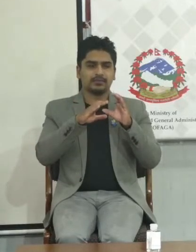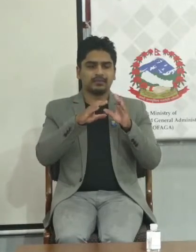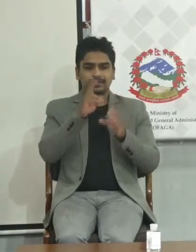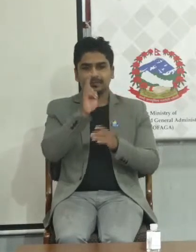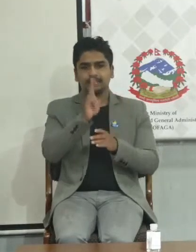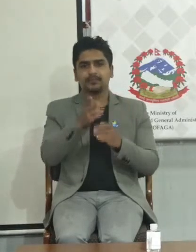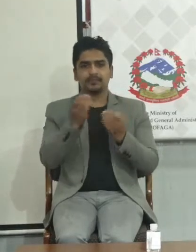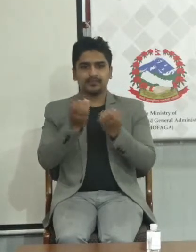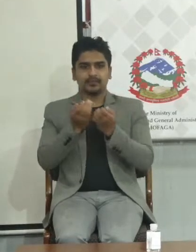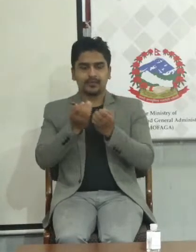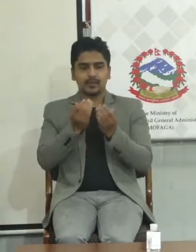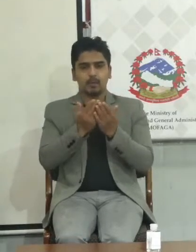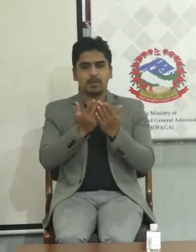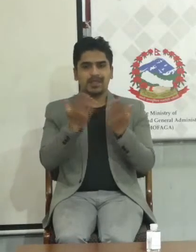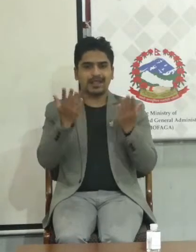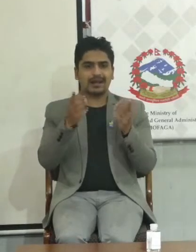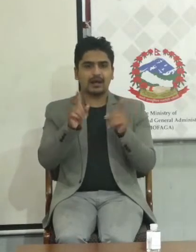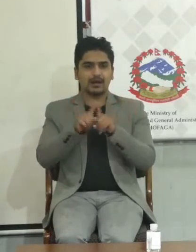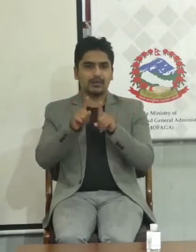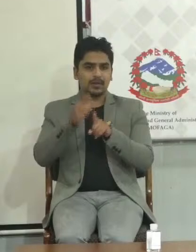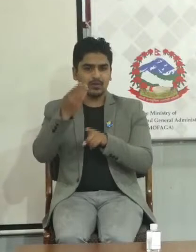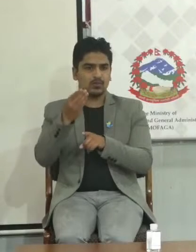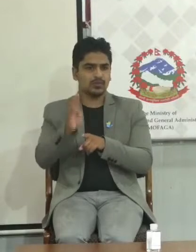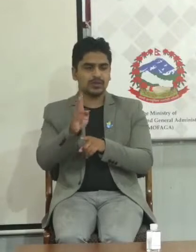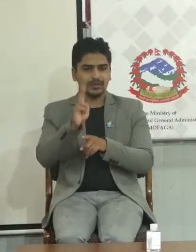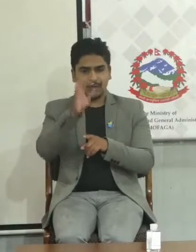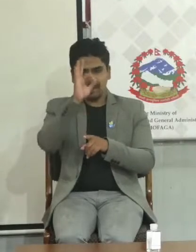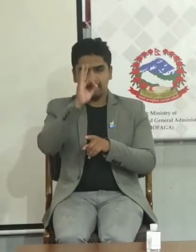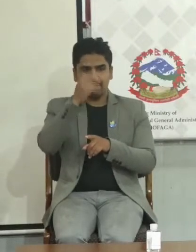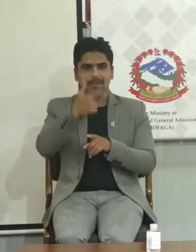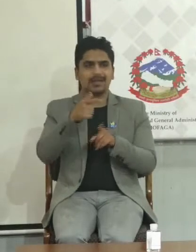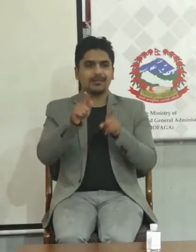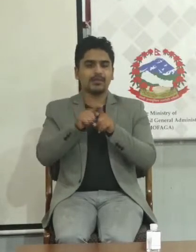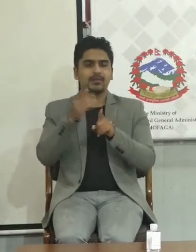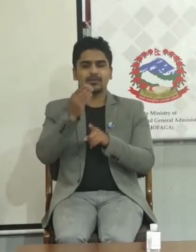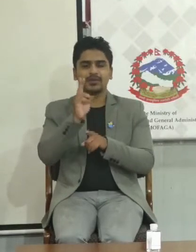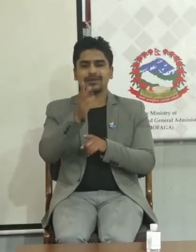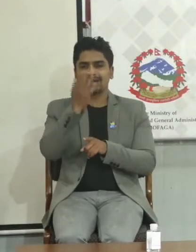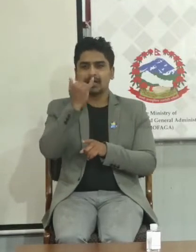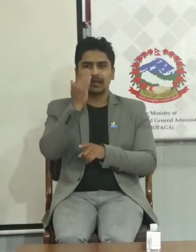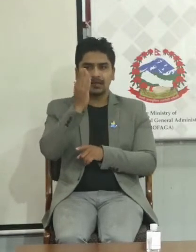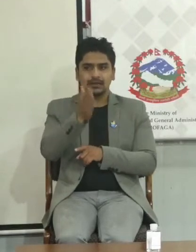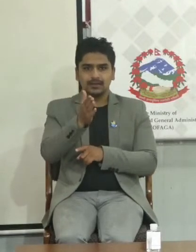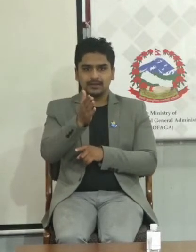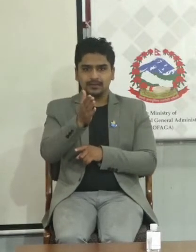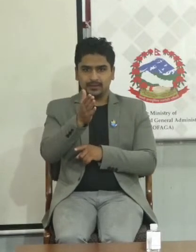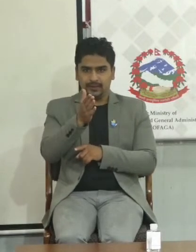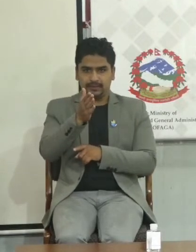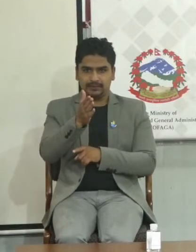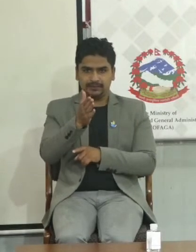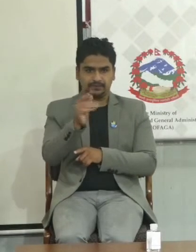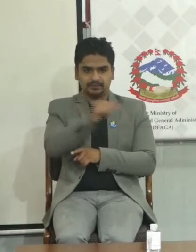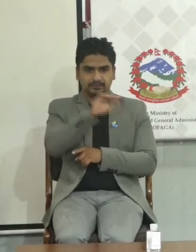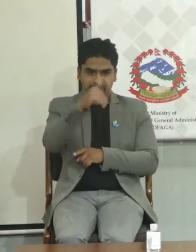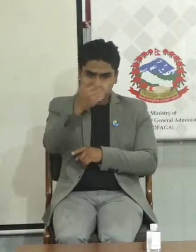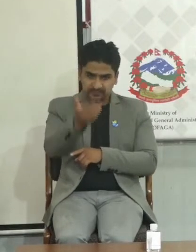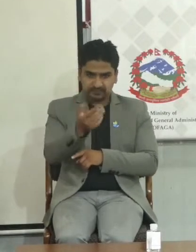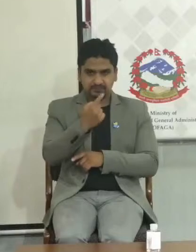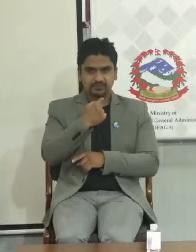त्यसै गरेर पत्रकार पनि हुनुहुन्छ, यसमा विज्ञ पनि हुनुहुन्छ। त्यो भएको कारणले गर्दा उहाँलाई